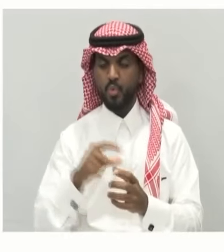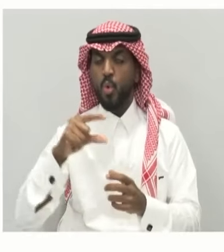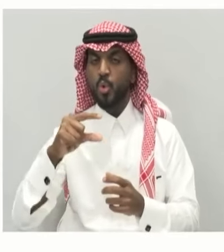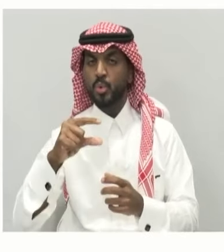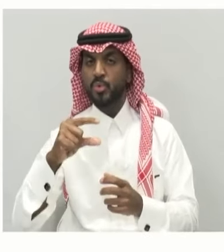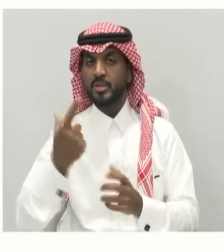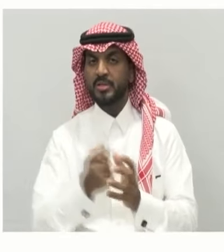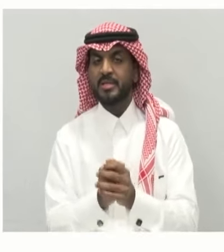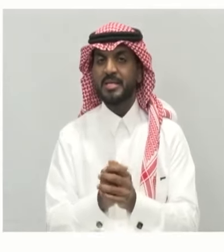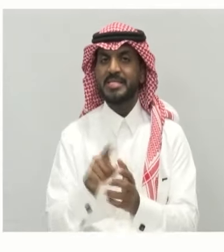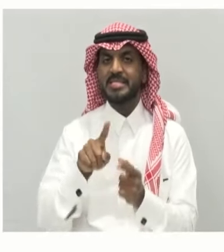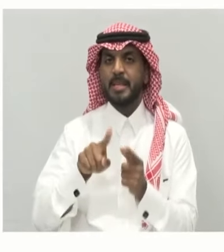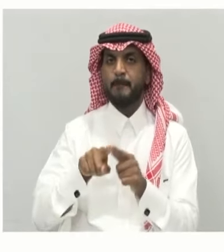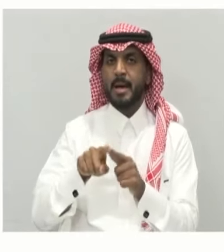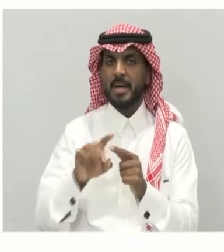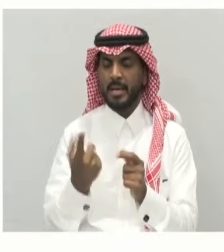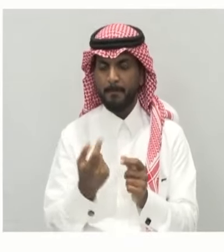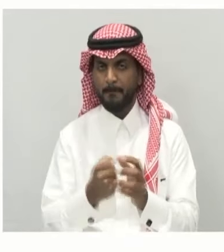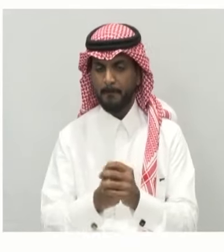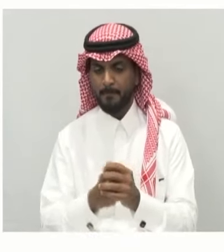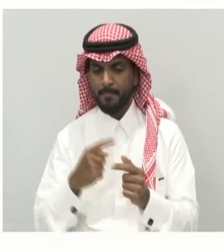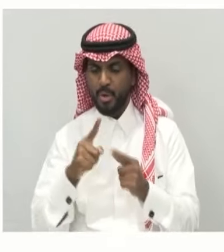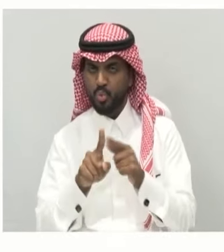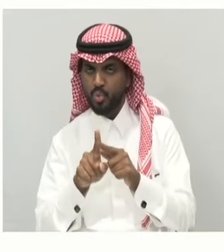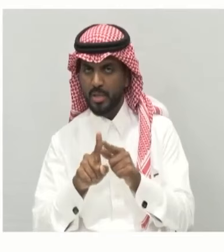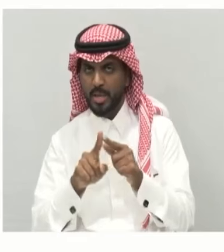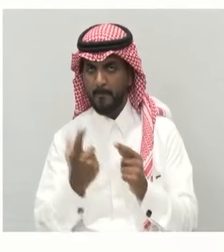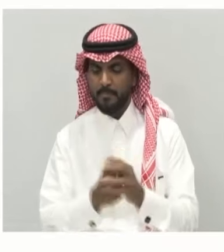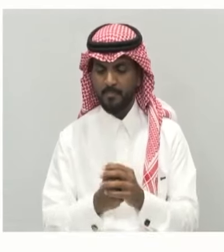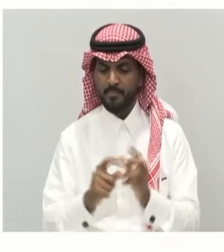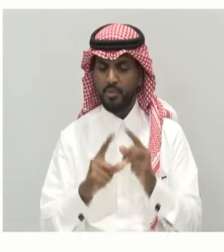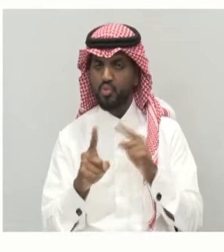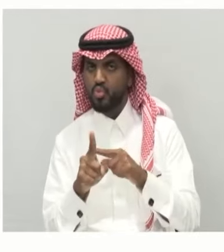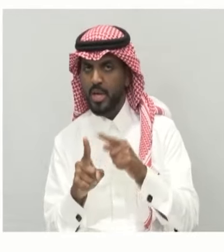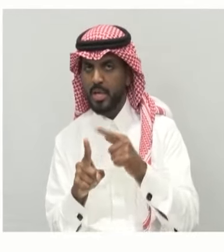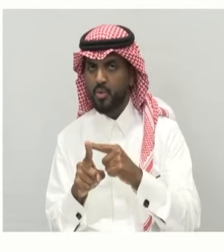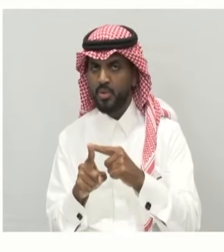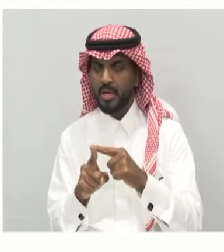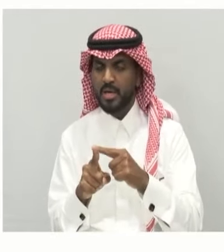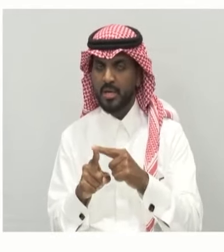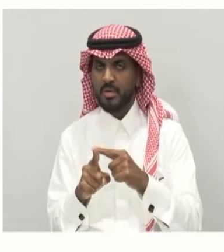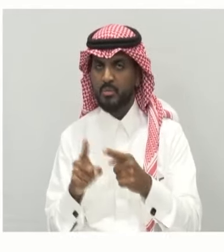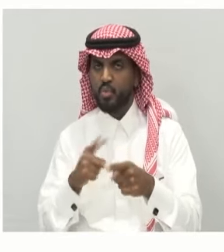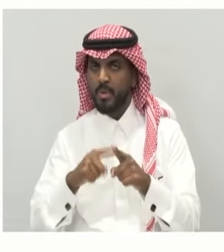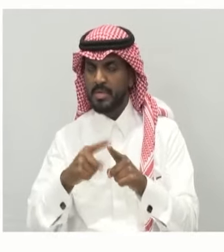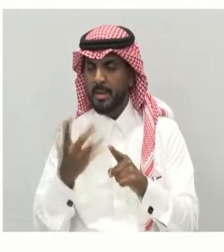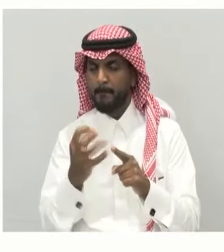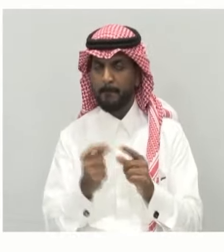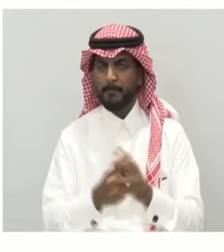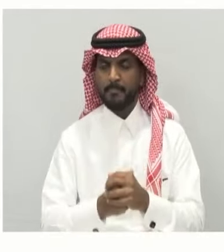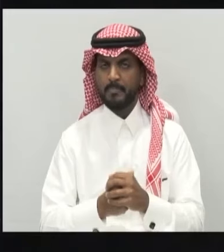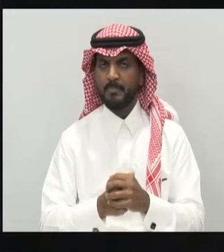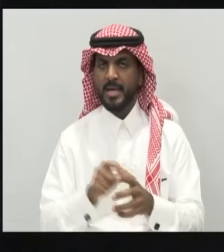السبابه عرض السبابه لاحظوا من هنا الى هنا بارك الله فيكم المسافه هذه